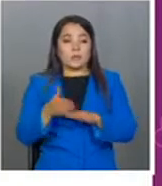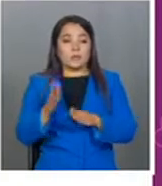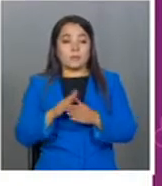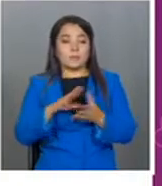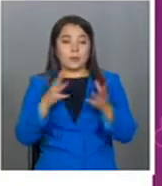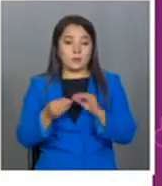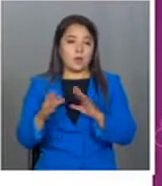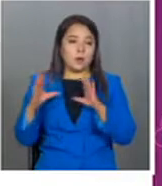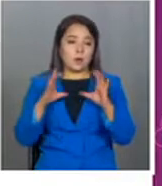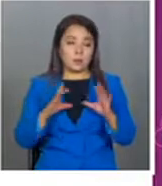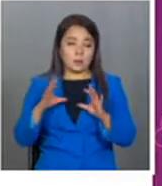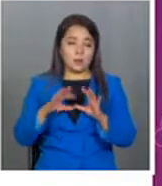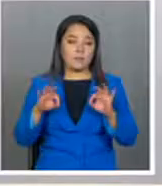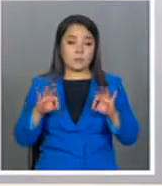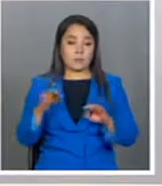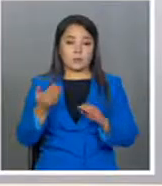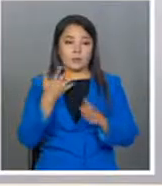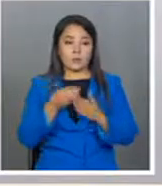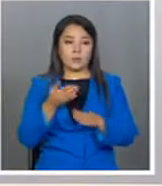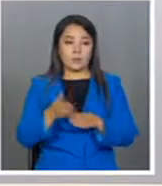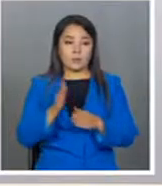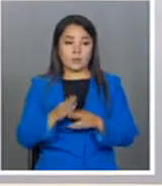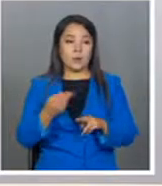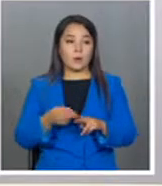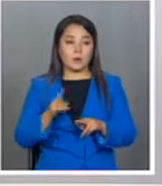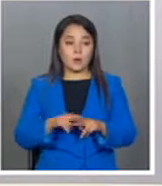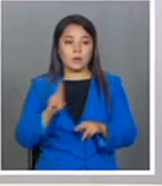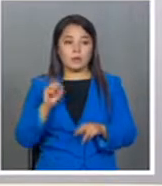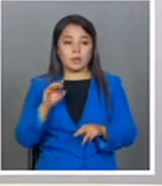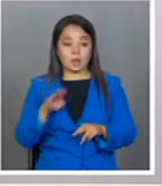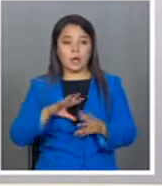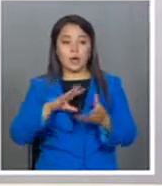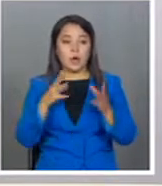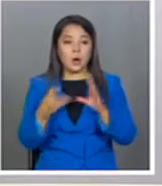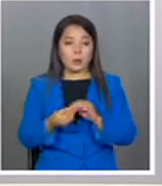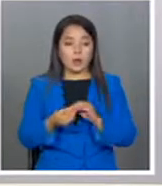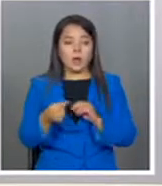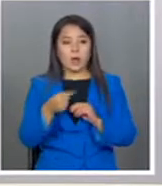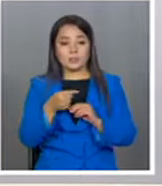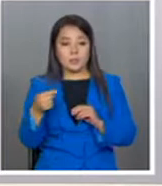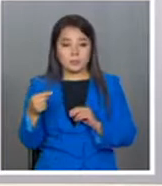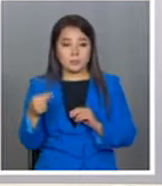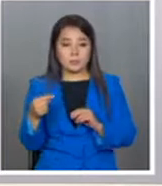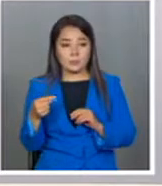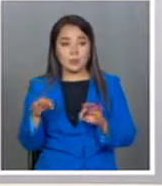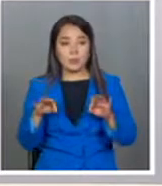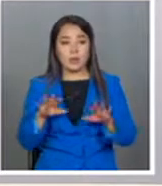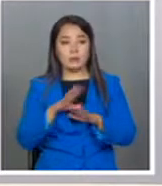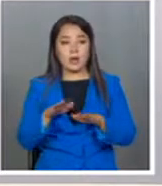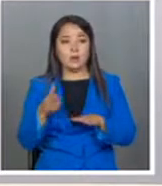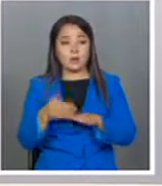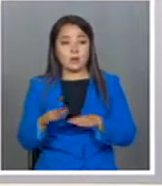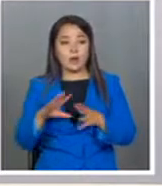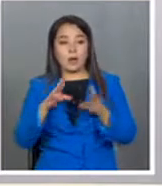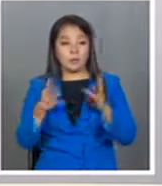фигураның боялған бөлігінің ауданын табуымыз керек. Ол үшін квадраттың ауданынан азайтамыз боялмаған бөліктің ауданын.